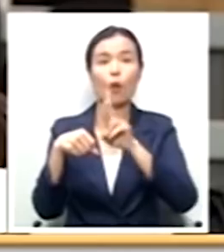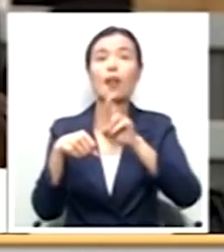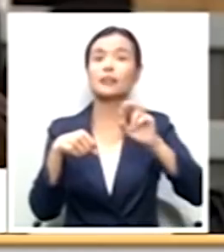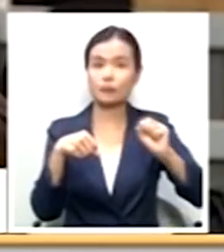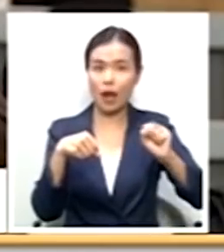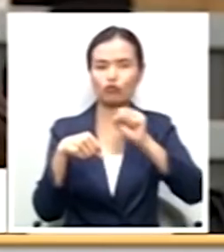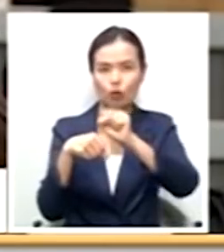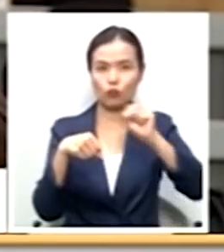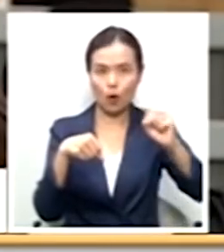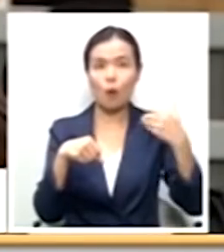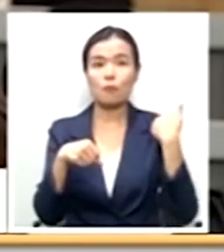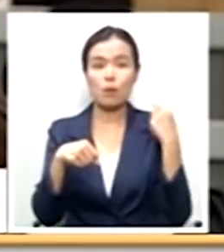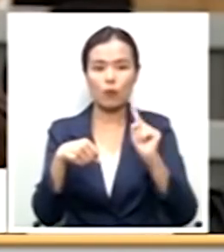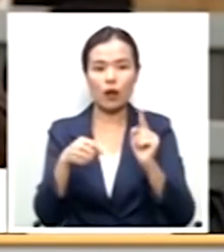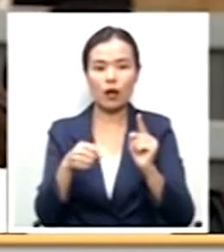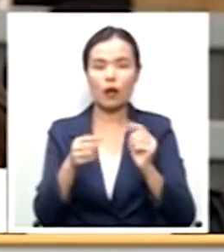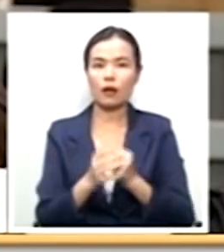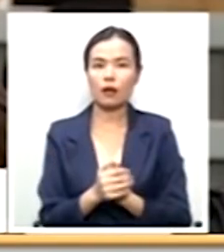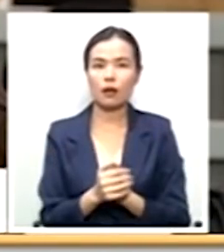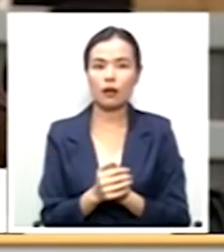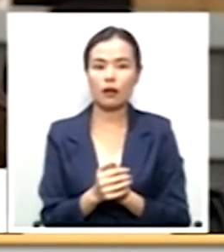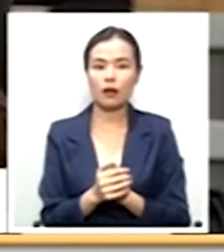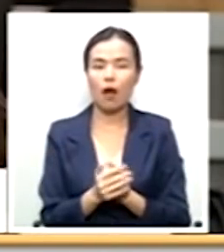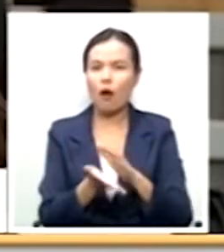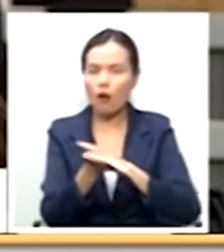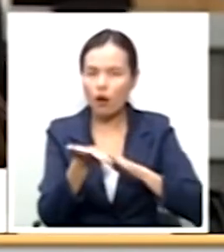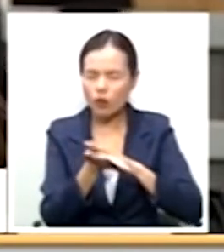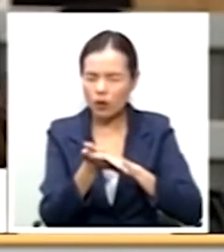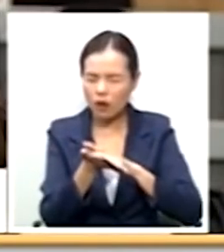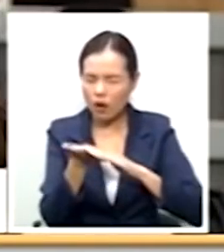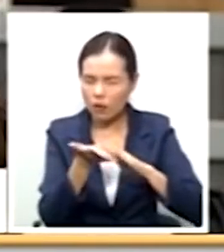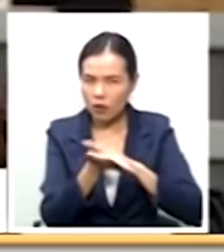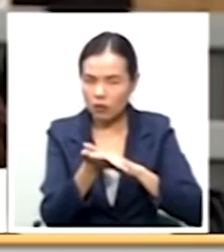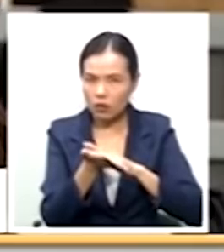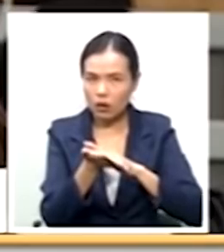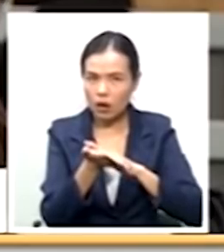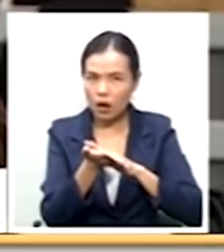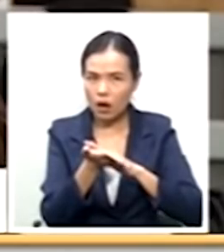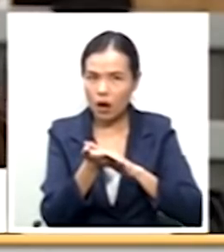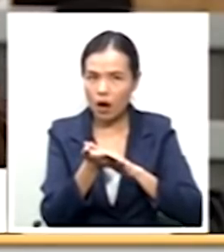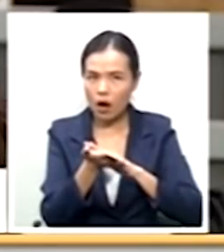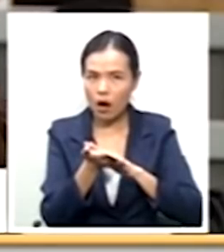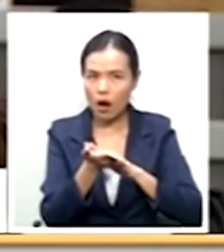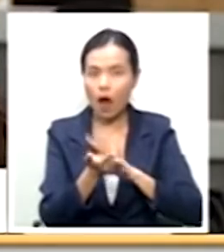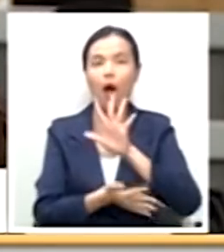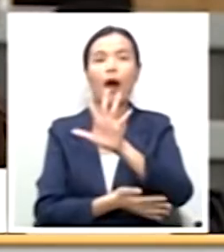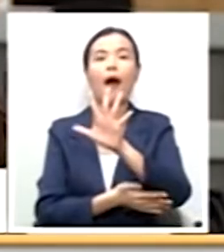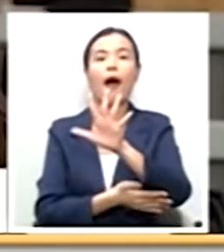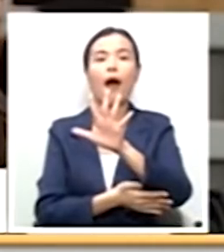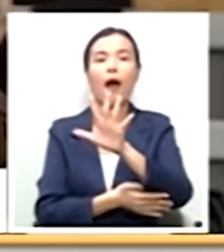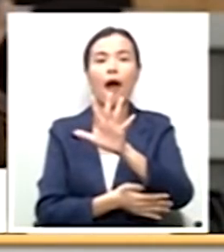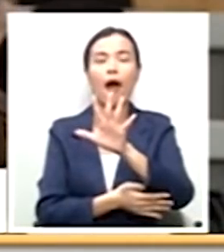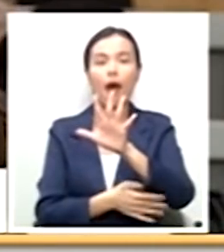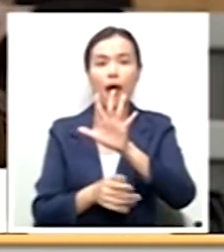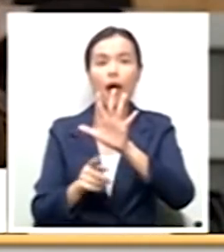รนั้นนะครับเพื่อที่ท่านโทษครับ1ใน1เดี๋ยวนะท่านโทษ 1ใน5นะครับท่านโทษ1ใน5นะครับเพื่อจะเข้า